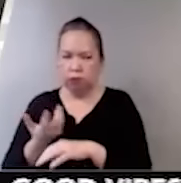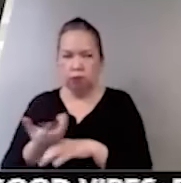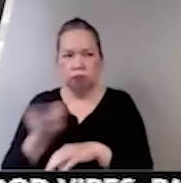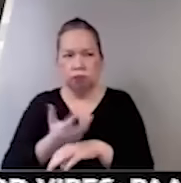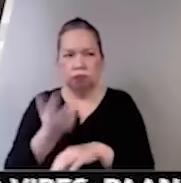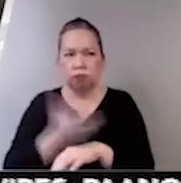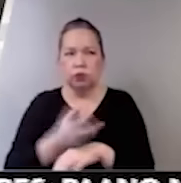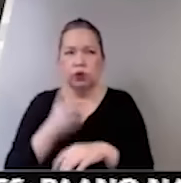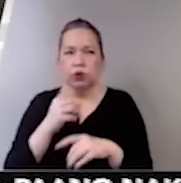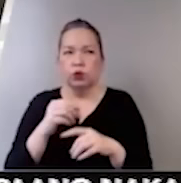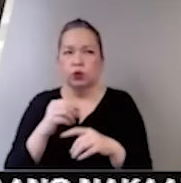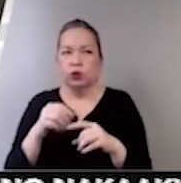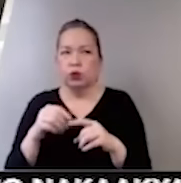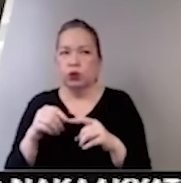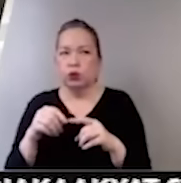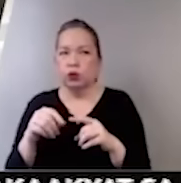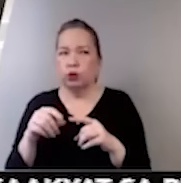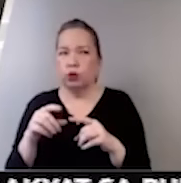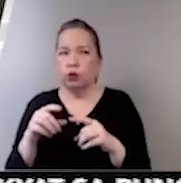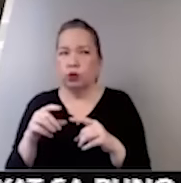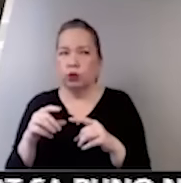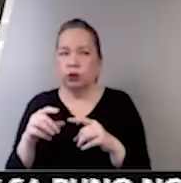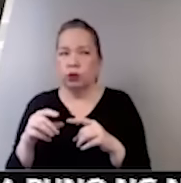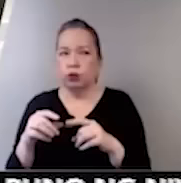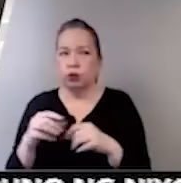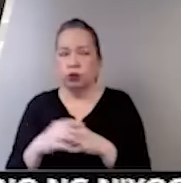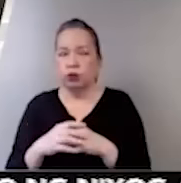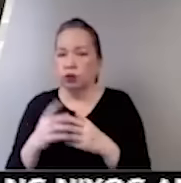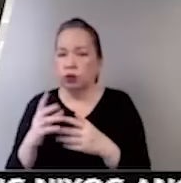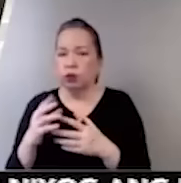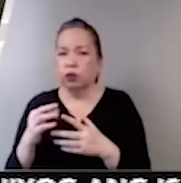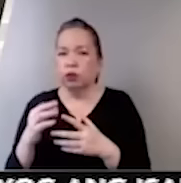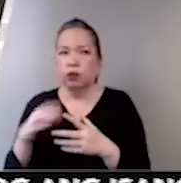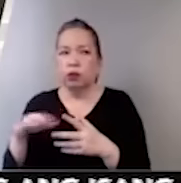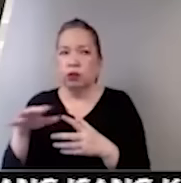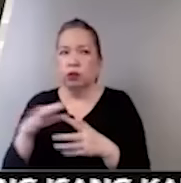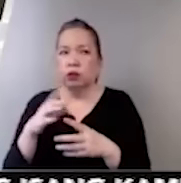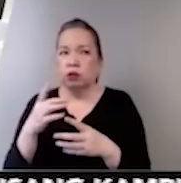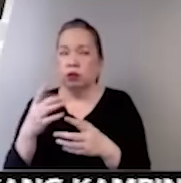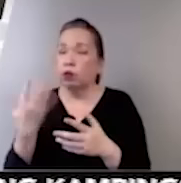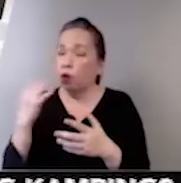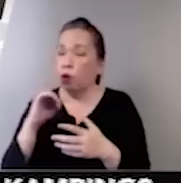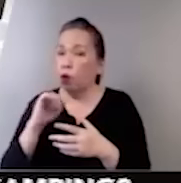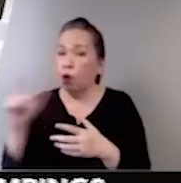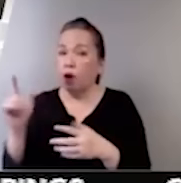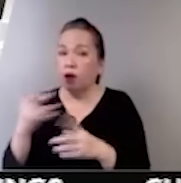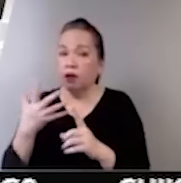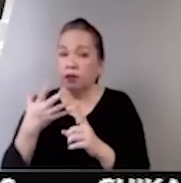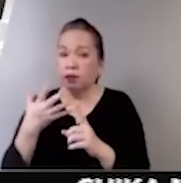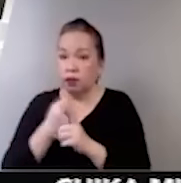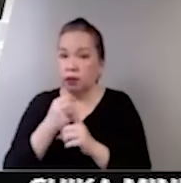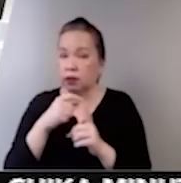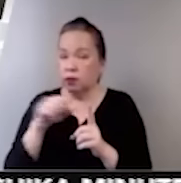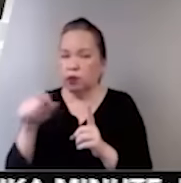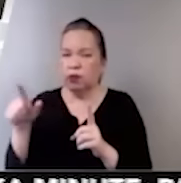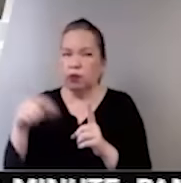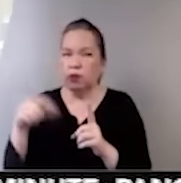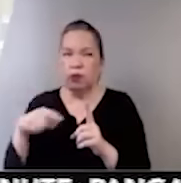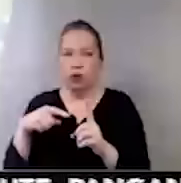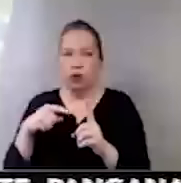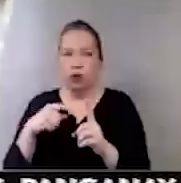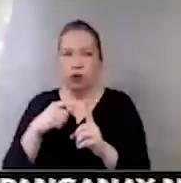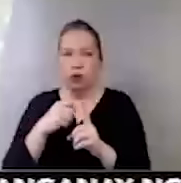pumalag, pinakita niya mga previous rape victims niya together with the video na sinabi niya, hindi ikaw ang